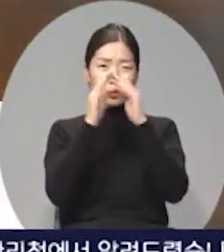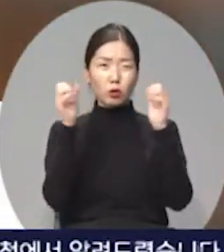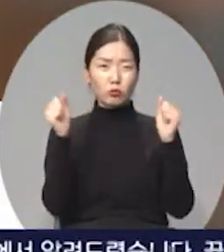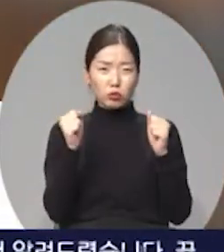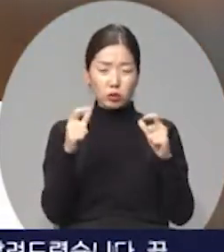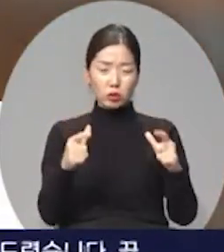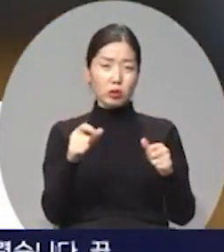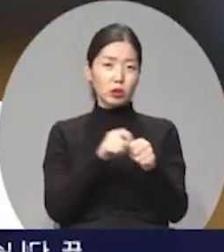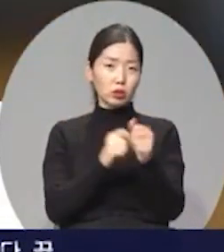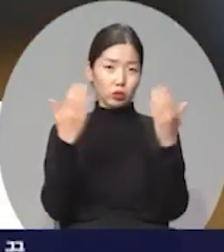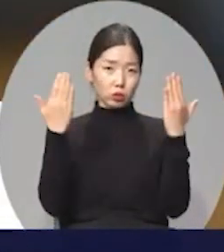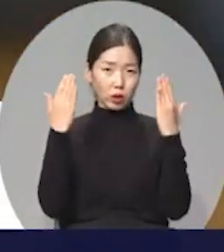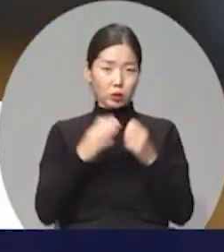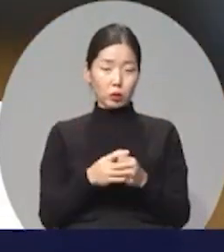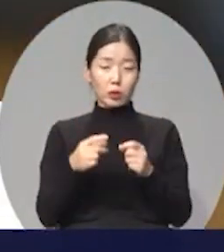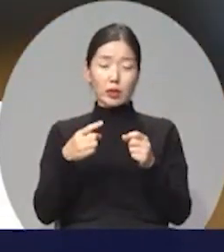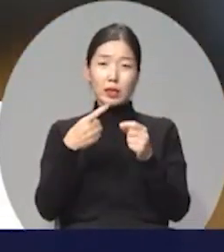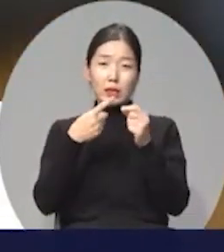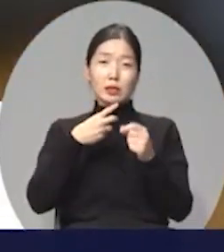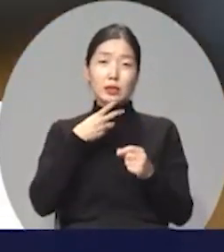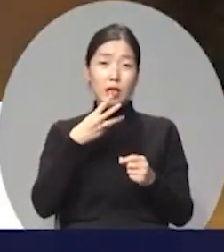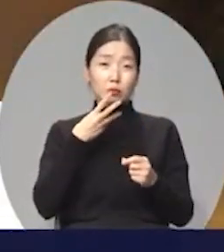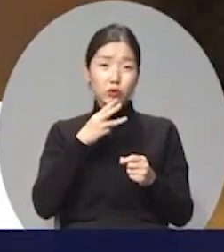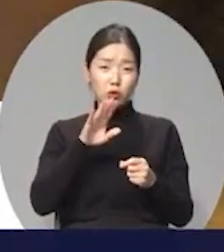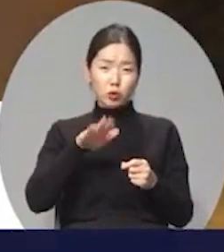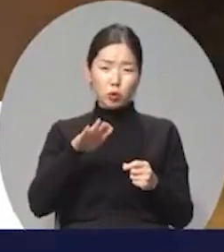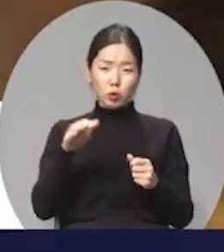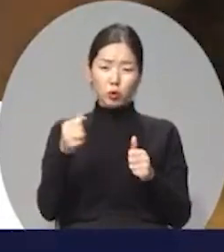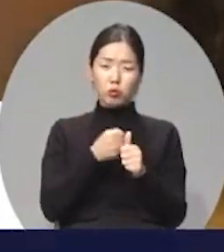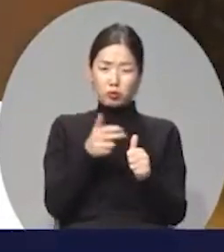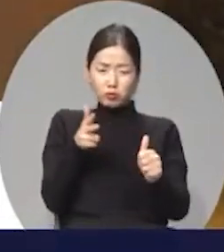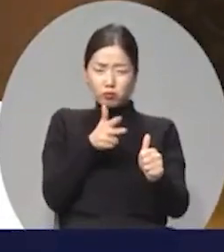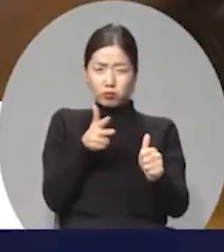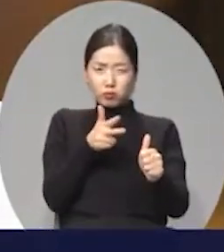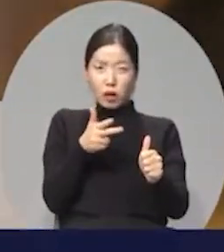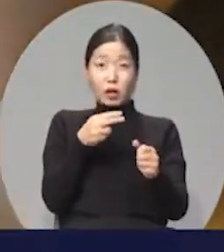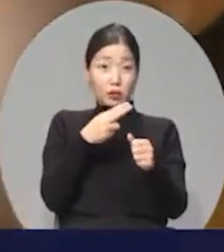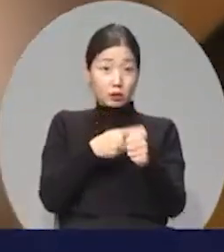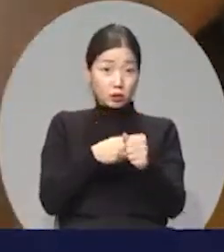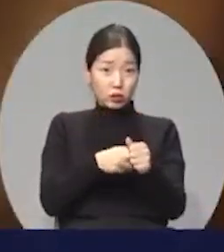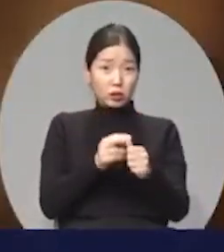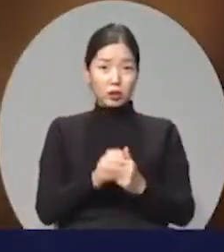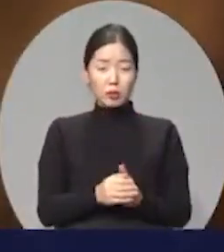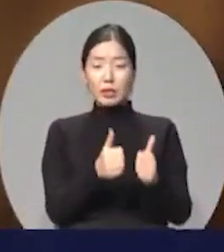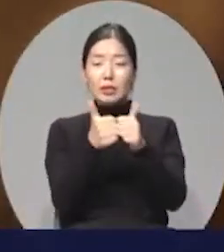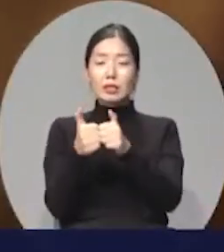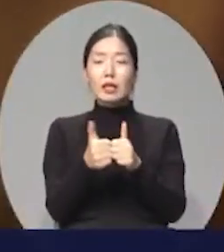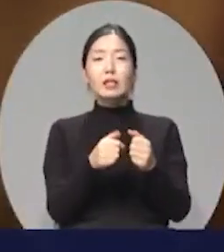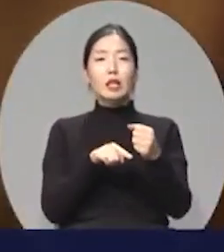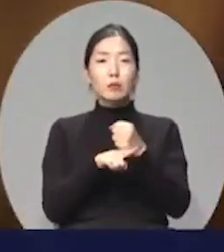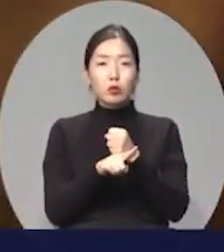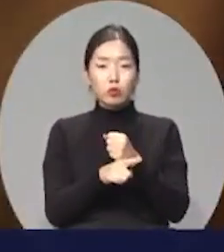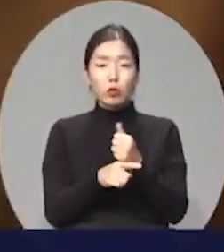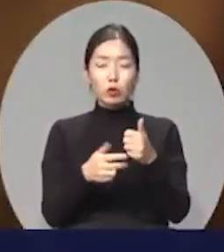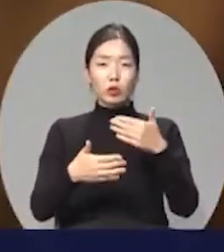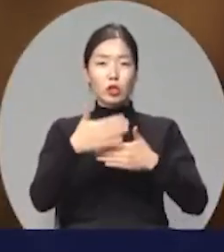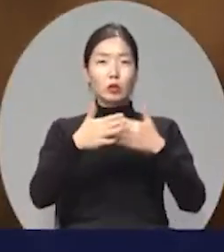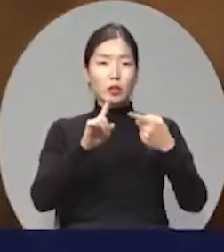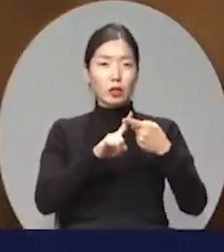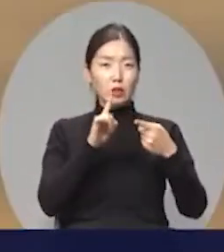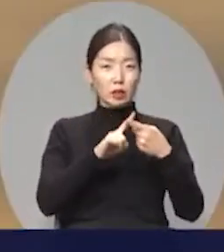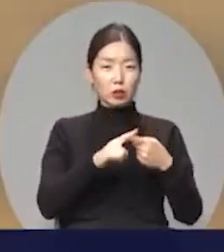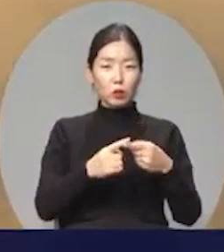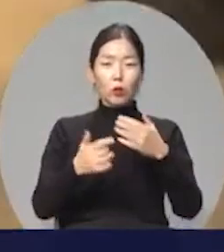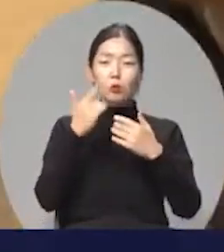특수학교. 3분가량 강요된 폭력이 이어지는 과정을 촬영한 교사는 상담을 이유로 영상 일부를